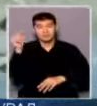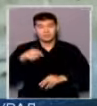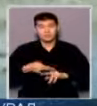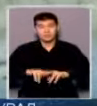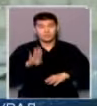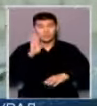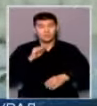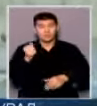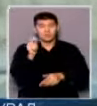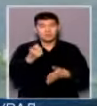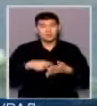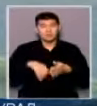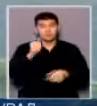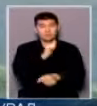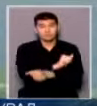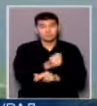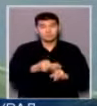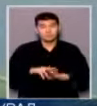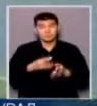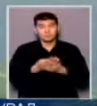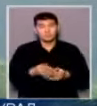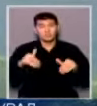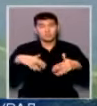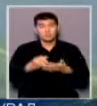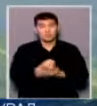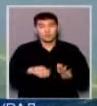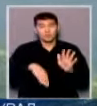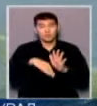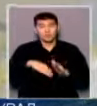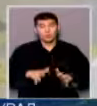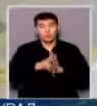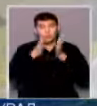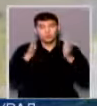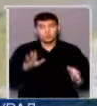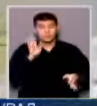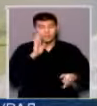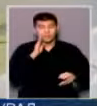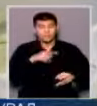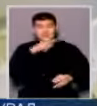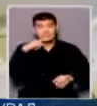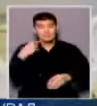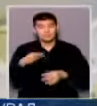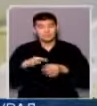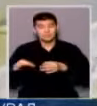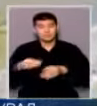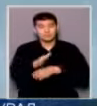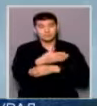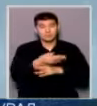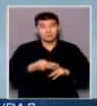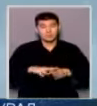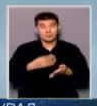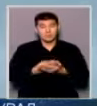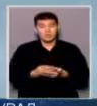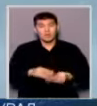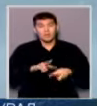специалисты. В связи с этим народные избранники предложили решить вопрос по увеличению объема воды, поступающей из соседней страны. На это откликнулся